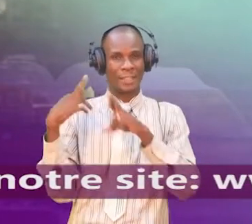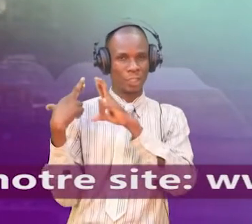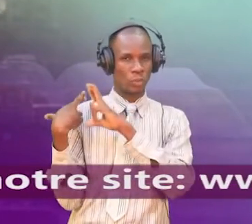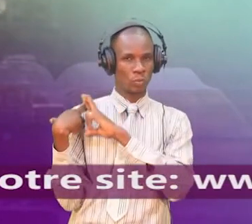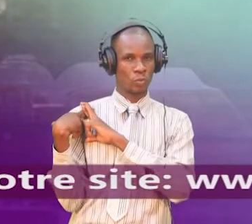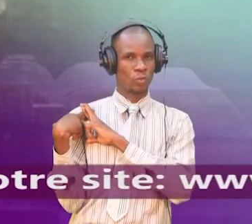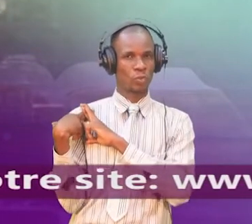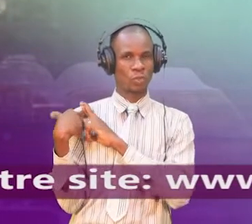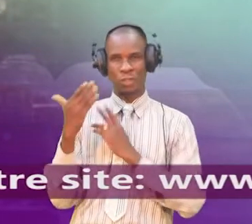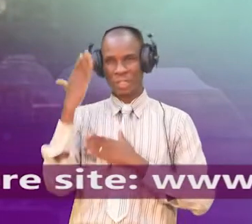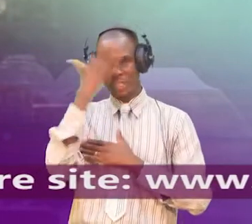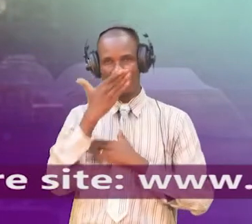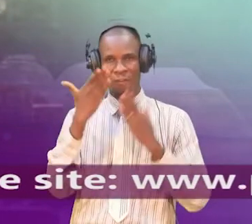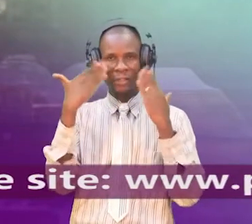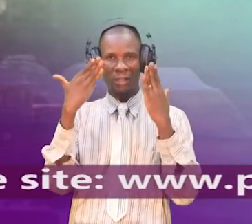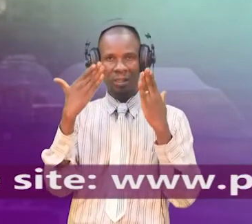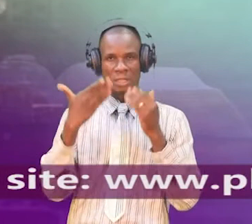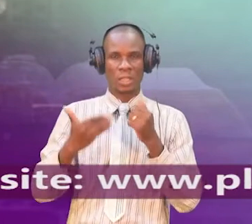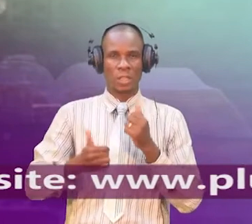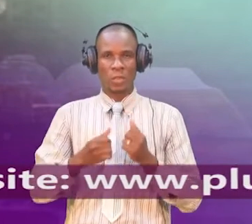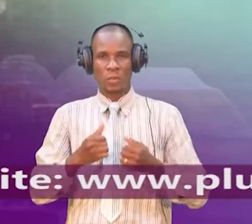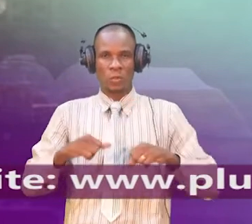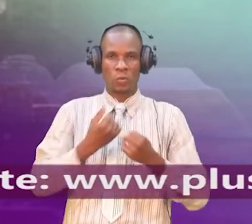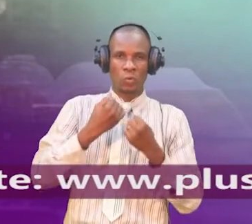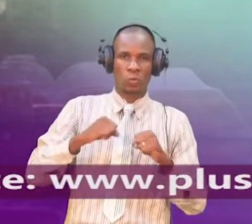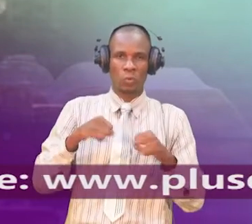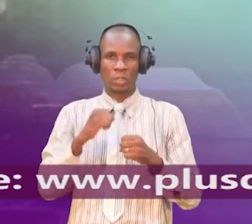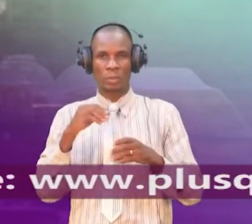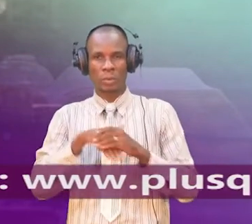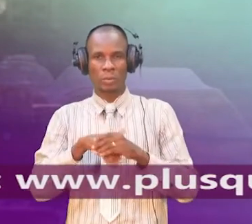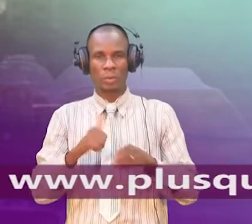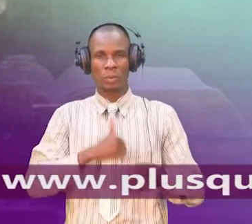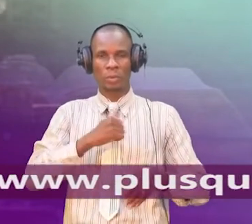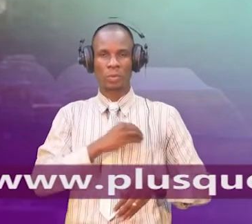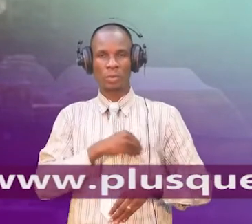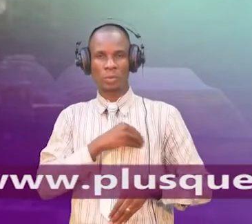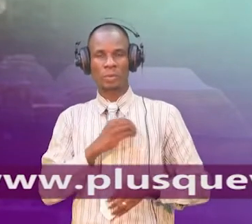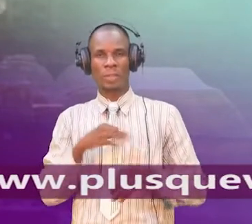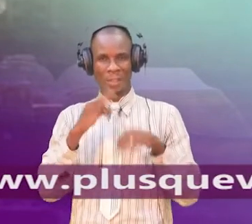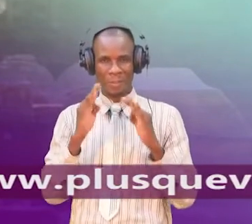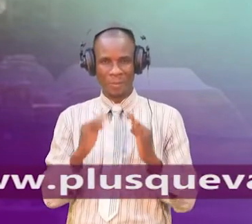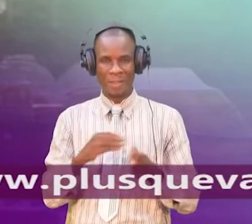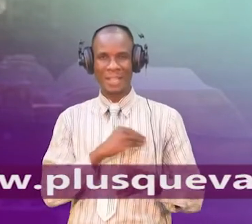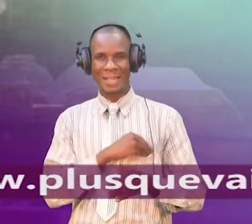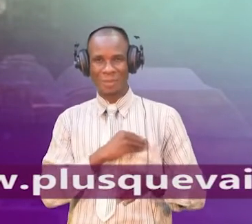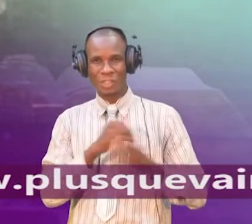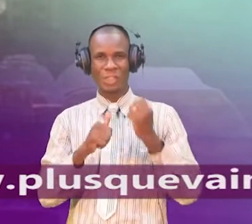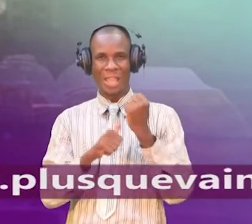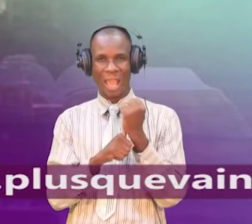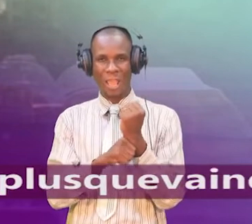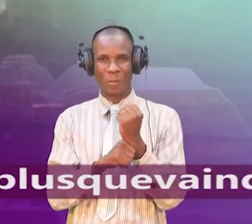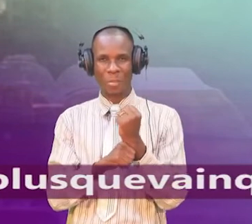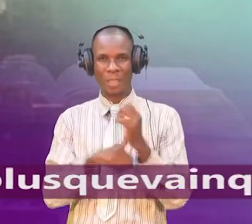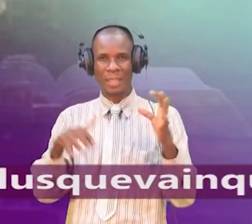Biblia ezali kolakisa biso ete mabe na kati ya mokili ezali koleka kutu likambo ya moke tozali kotala na kati ya bato.